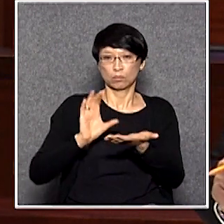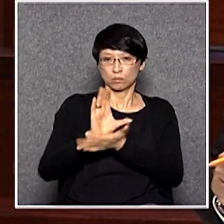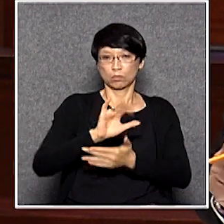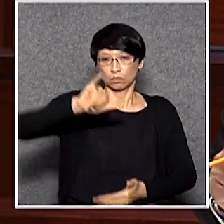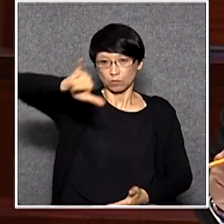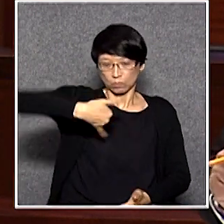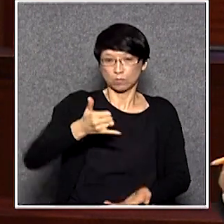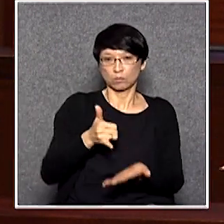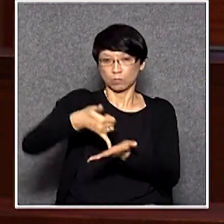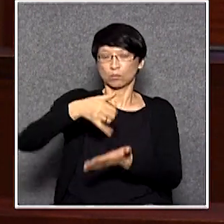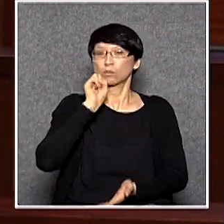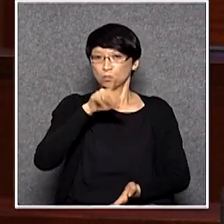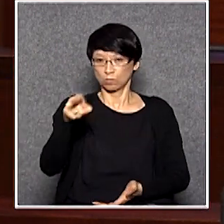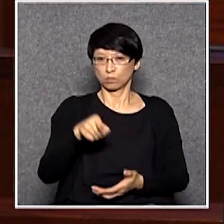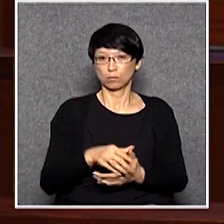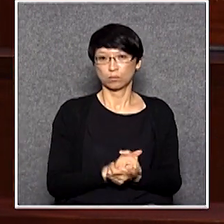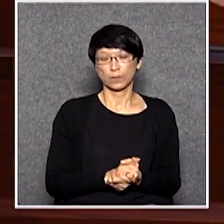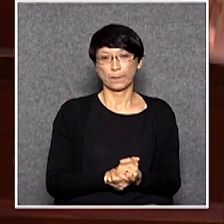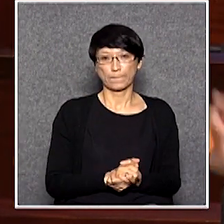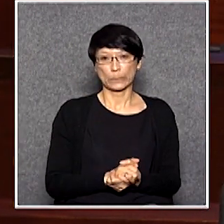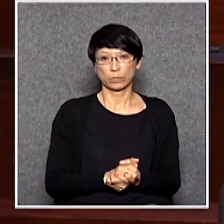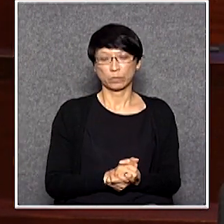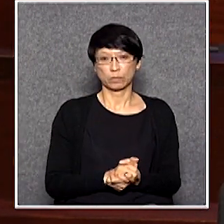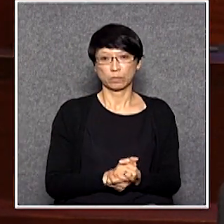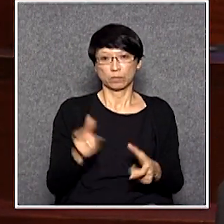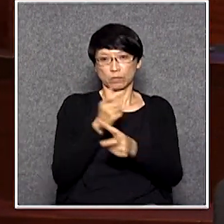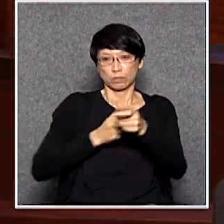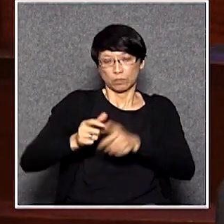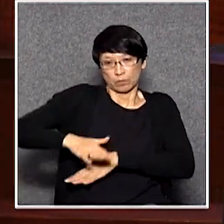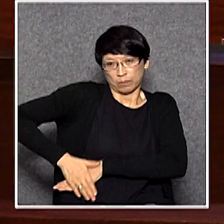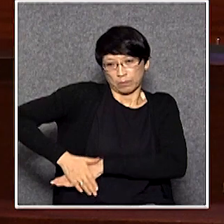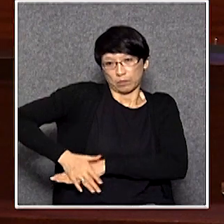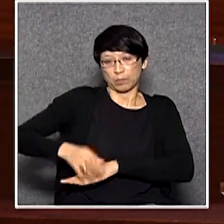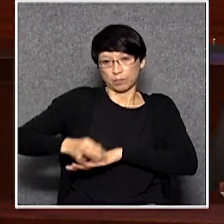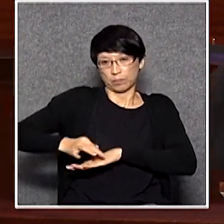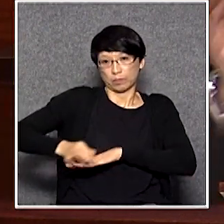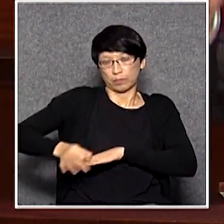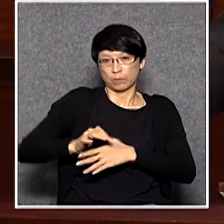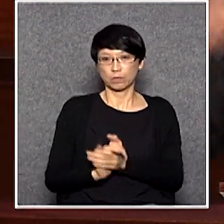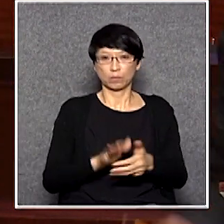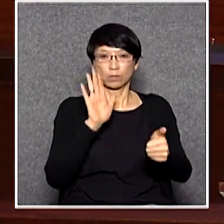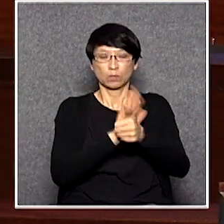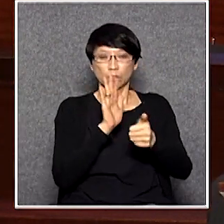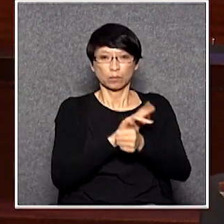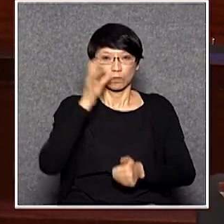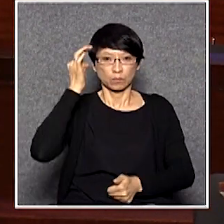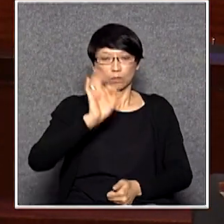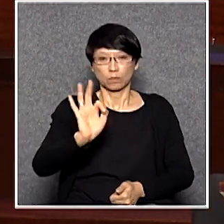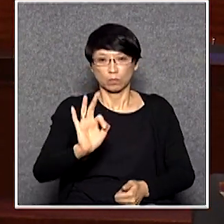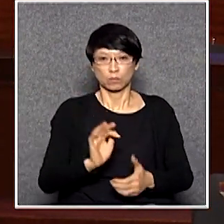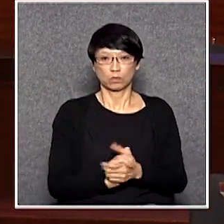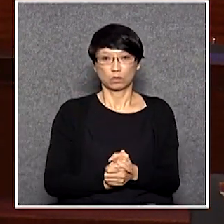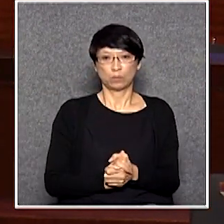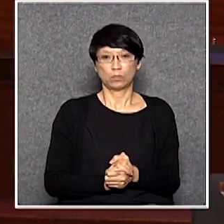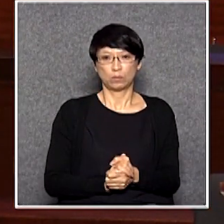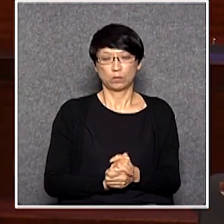講嘢，善財難捨，濟弱扶傾你就善財難捨。